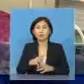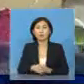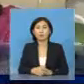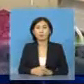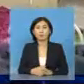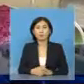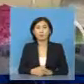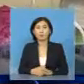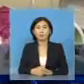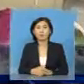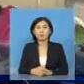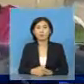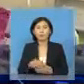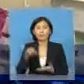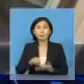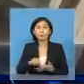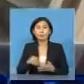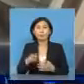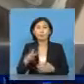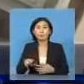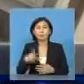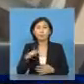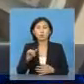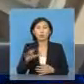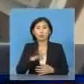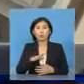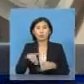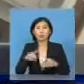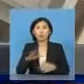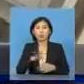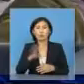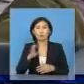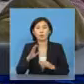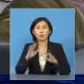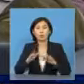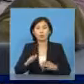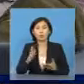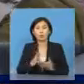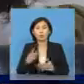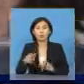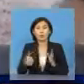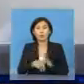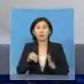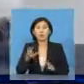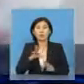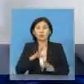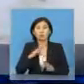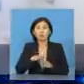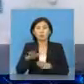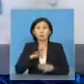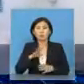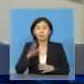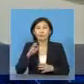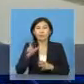праздников. Провизорный центр здесь открылся 23 июня и рассчитан был на 400 койко-мест, а уже с 26 июня его расширили до